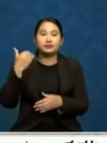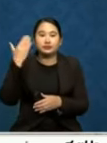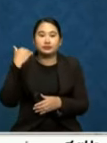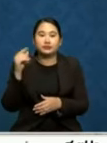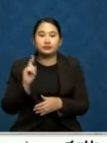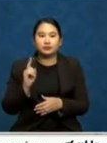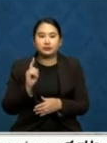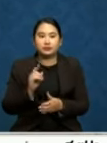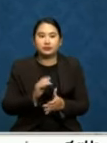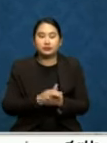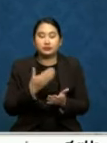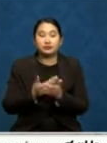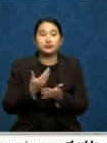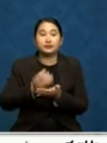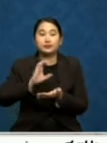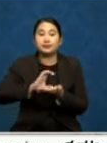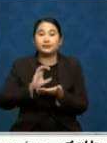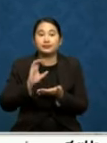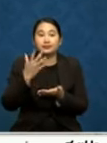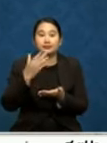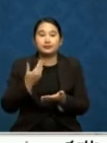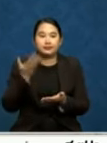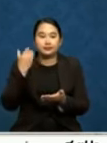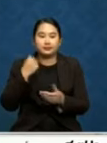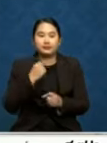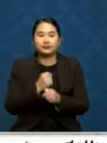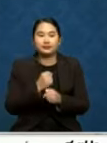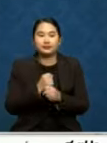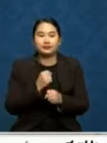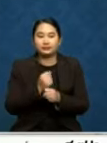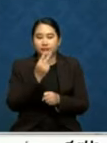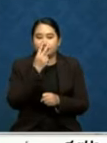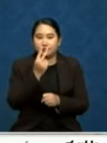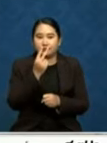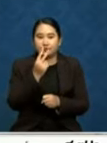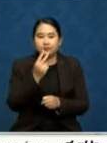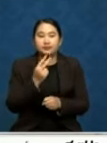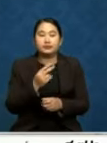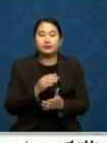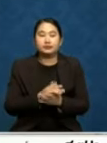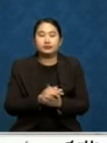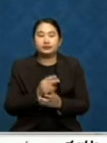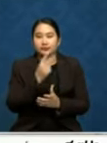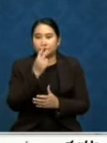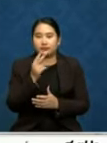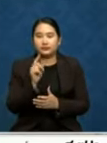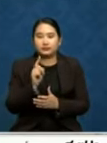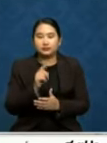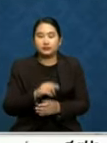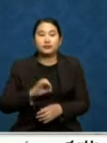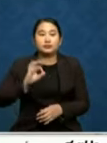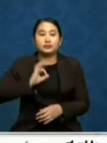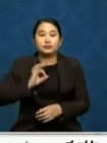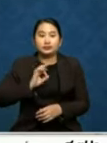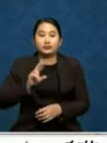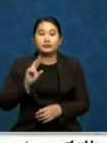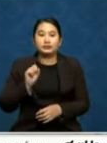ครับก่อนที่จะมีกองทุนนั้นเนี่ยนะครับเราได้เคยได้เห็นกับผู้อดีตสมาชิกรัฐสภ